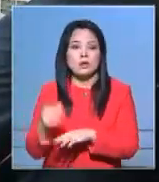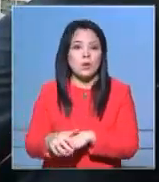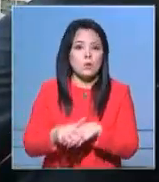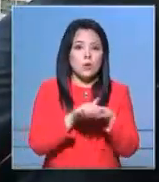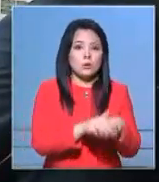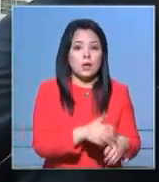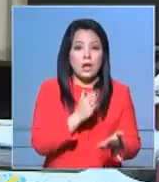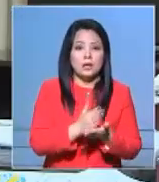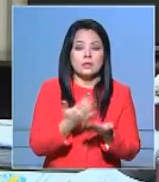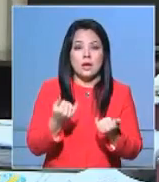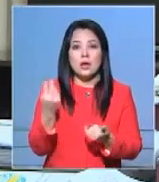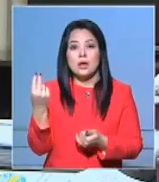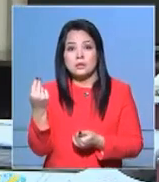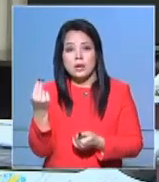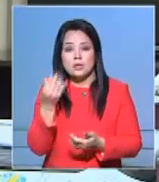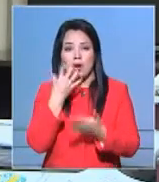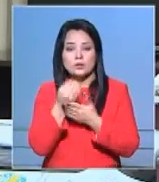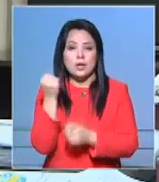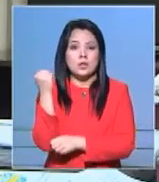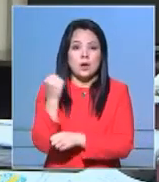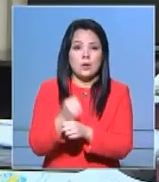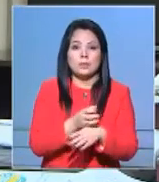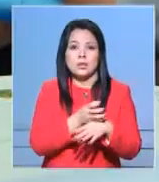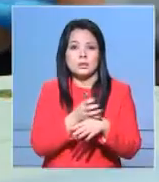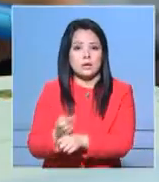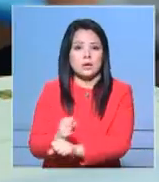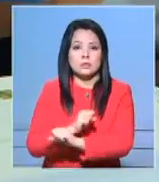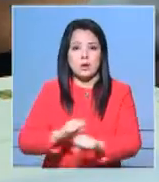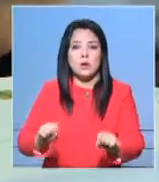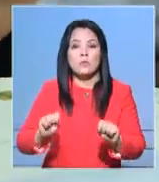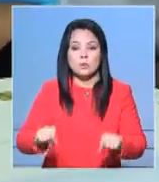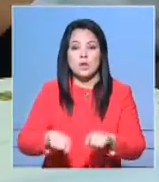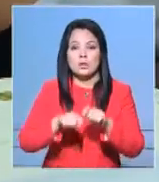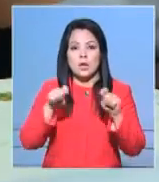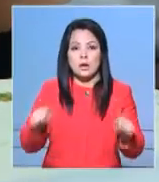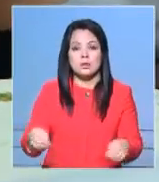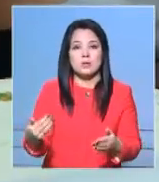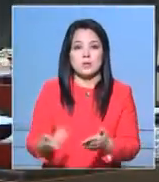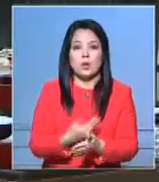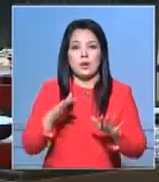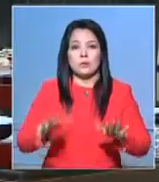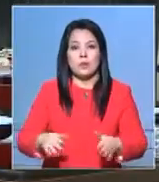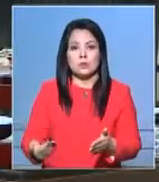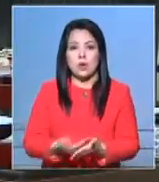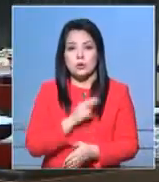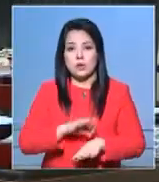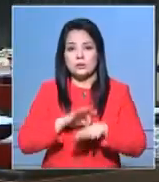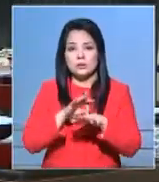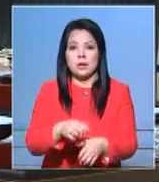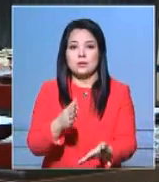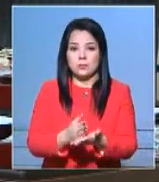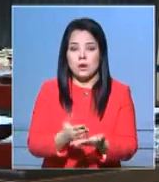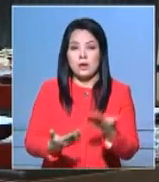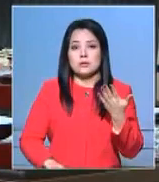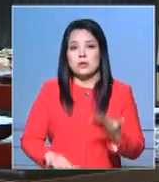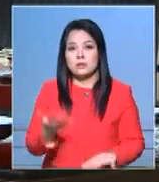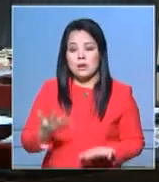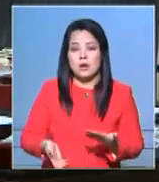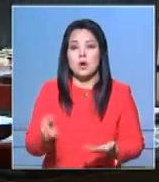бөлінуде. Бұл қаражат жұмысшылар санын қысқартпауға мүмкіндік береді. Егер жұмыс беруші толық